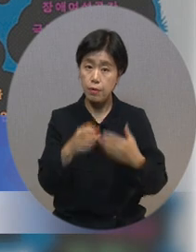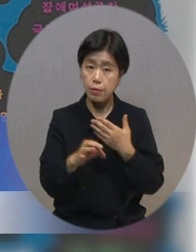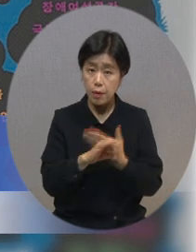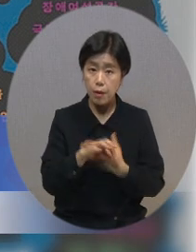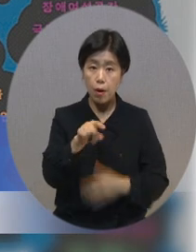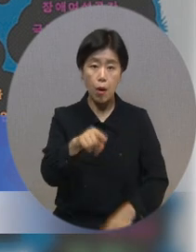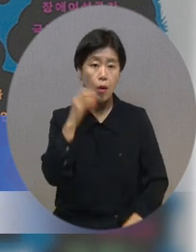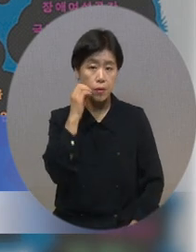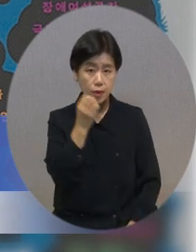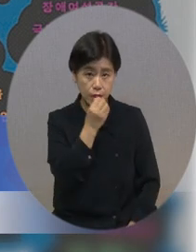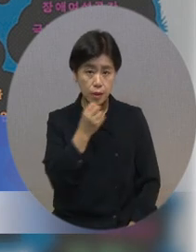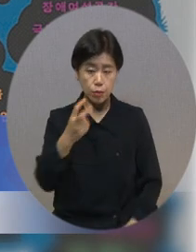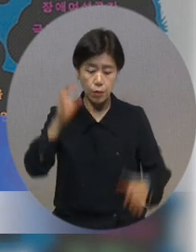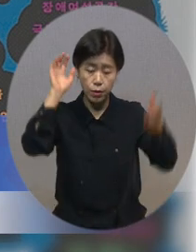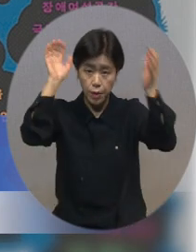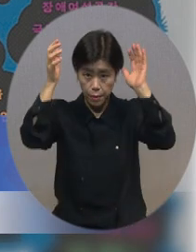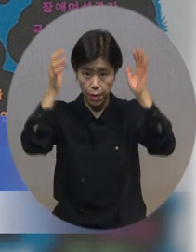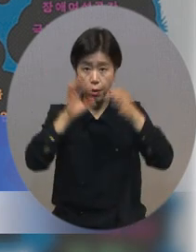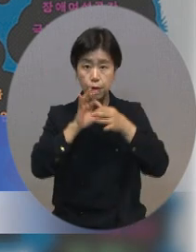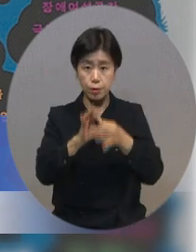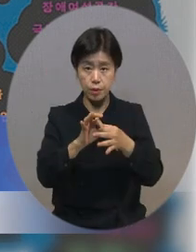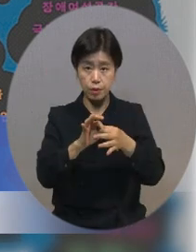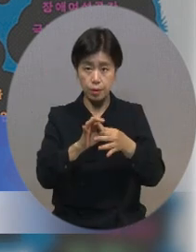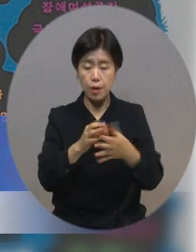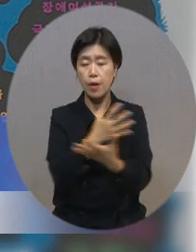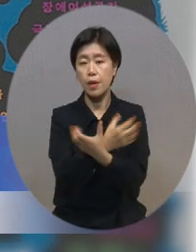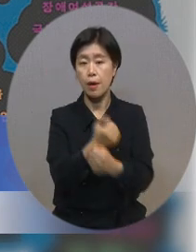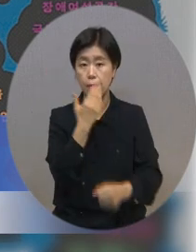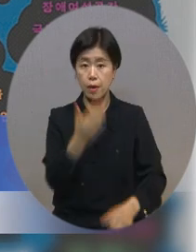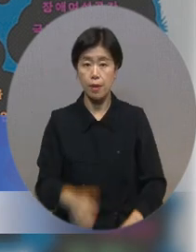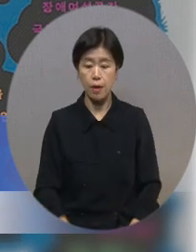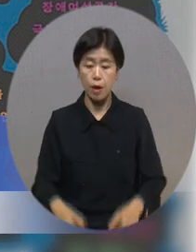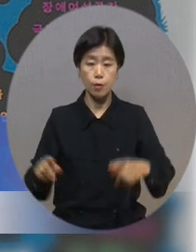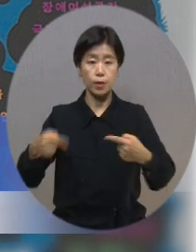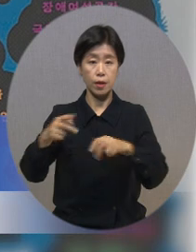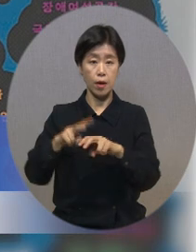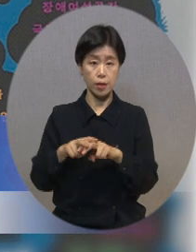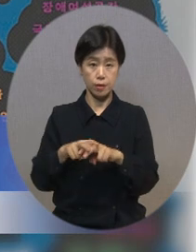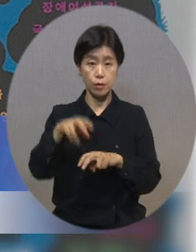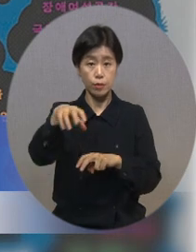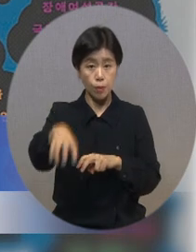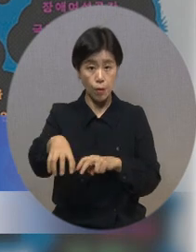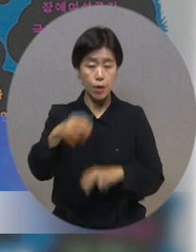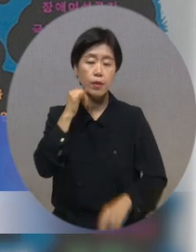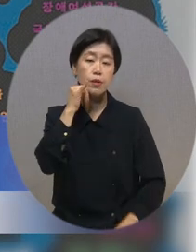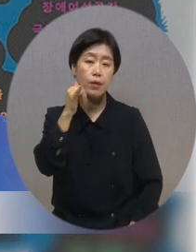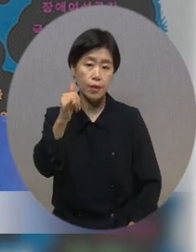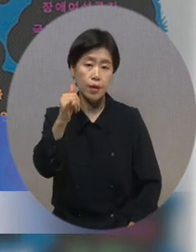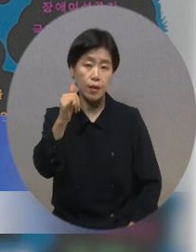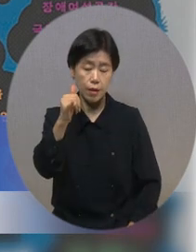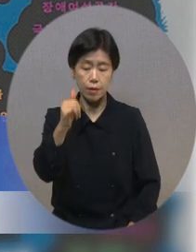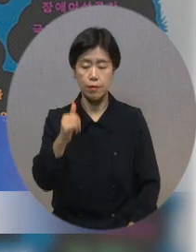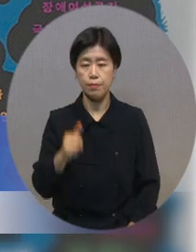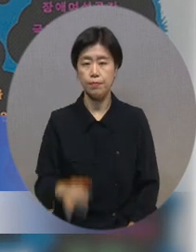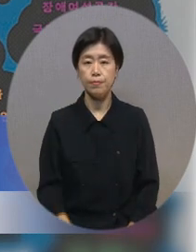예술극장 누리집과 네이버 예약을 통해 가능하며 휠체어석은 전화 예매로